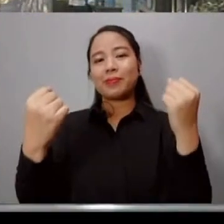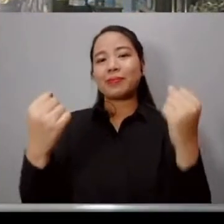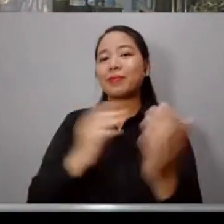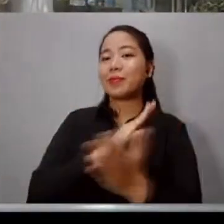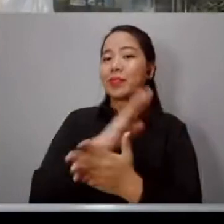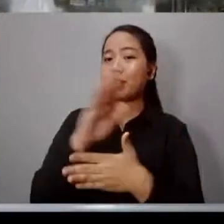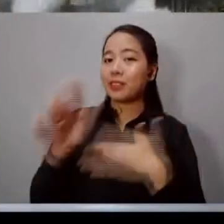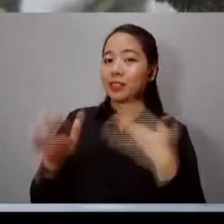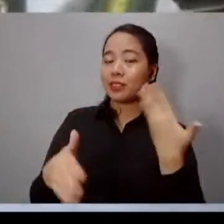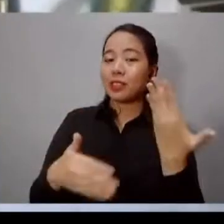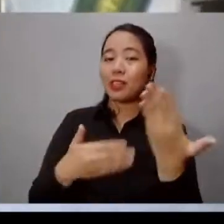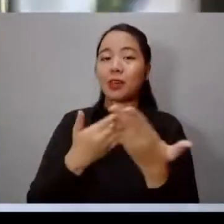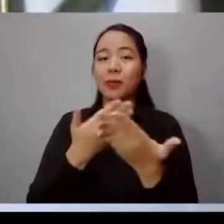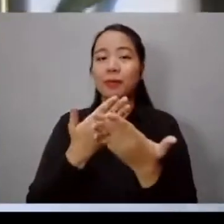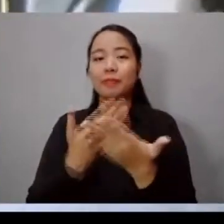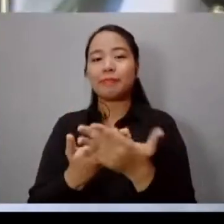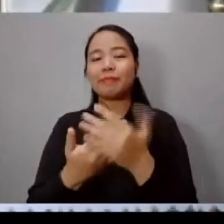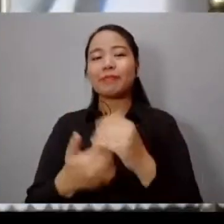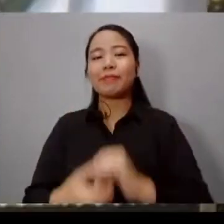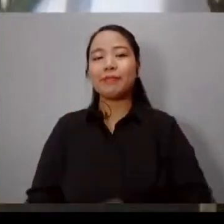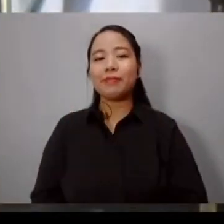makapangyarihan sa